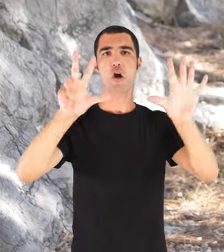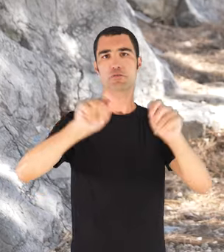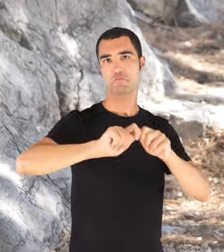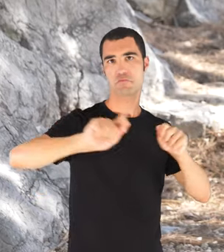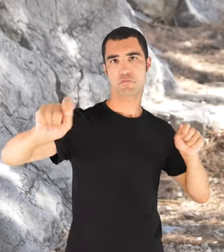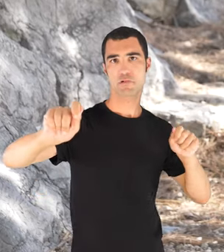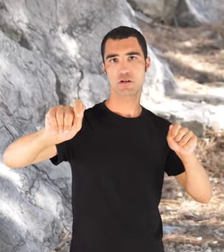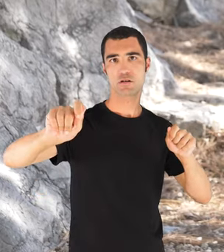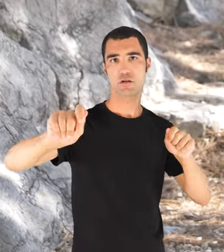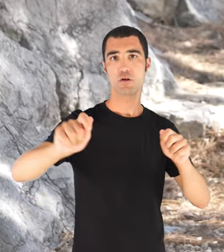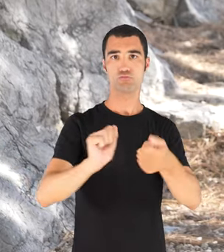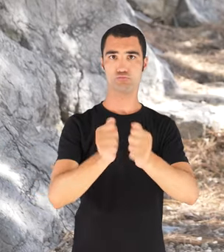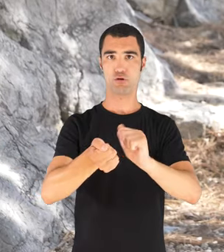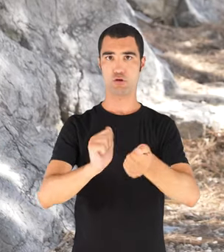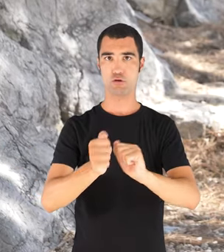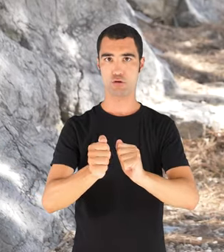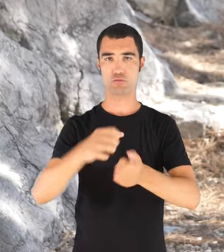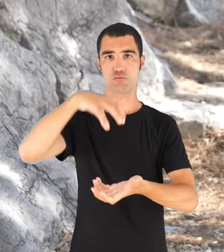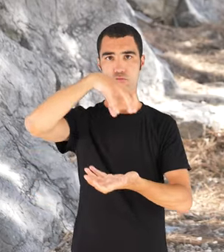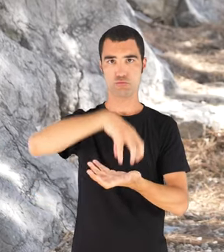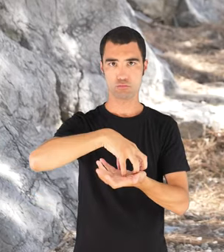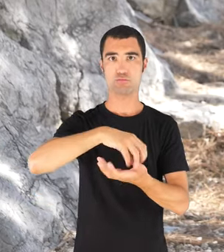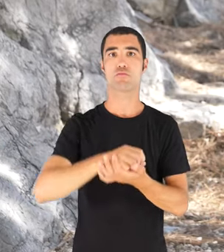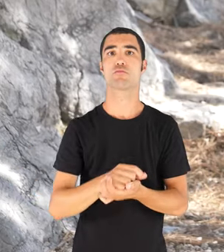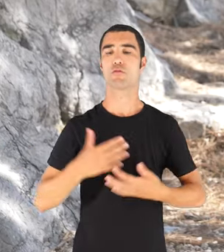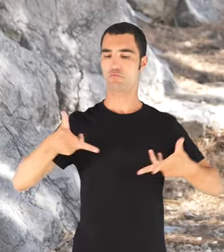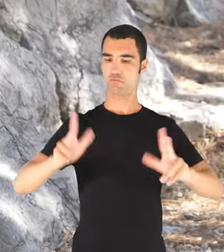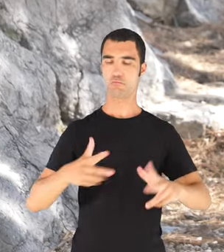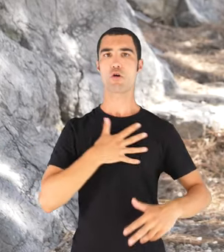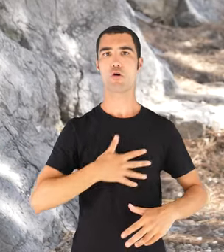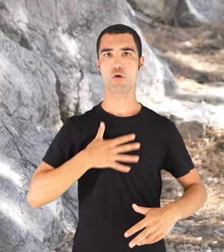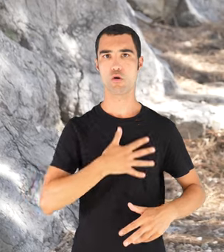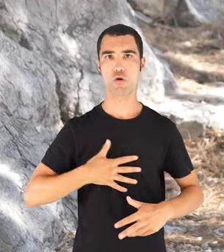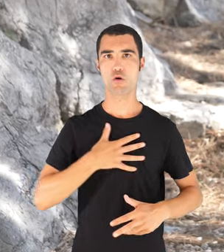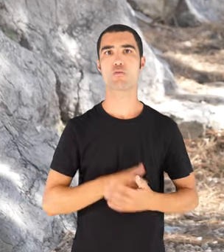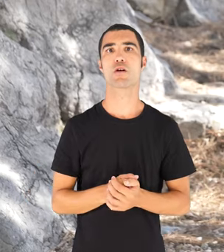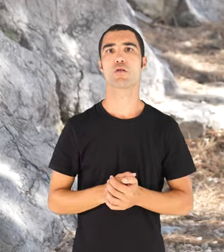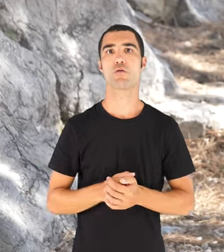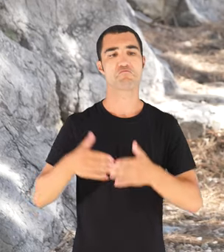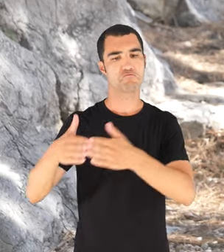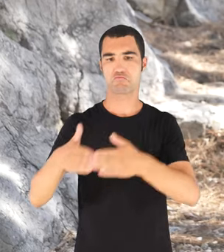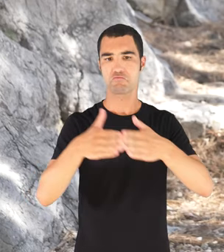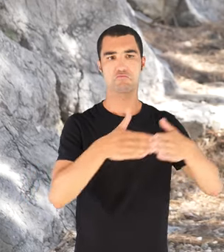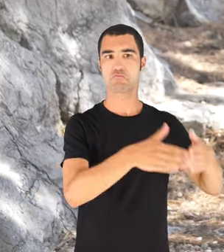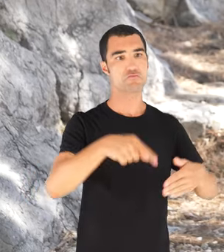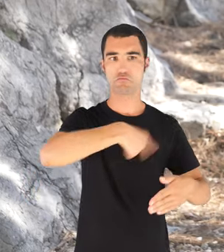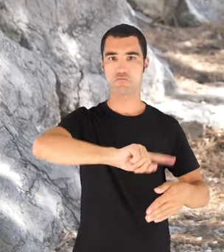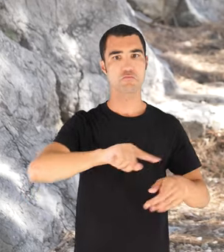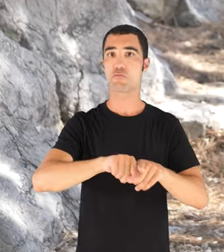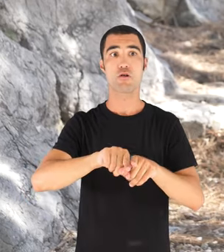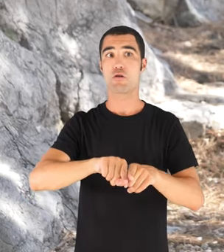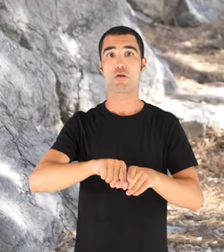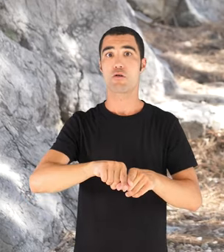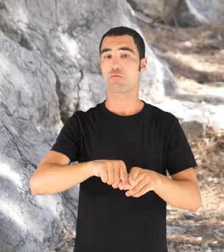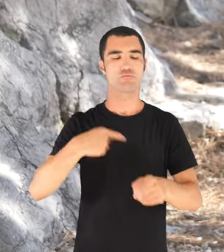metres, té pont, té... o sigui, és còmode, i és el barco que ja m'ho